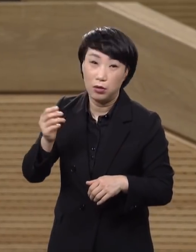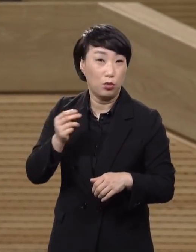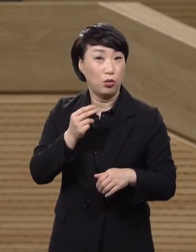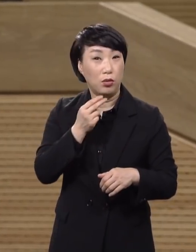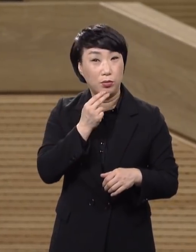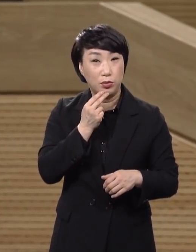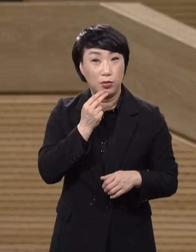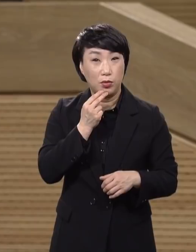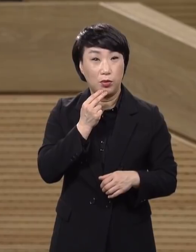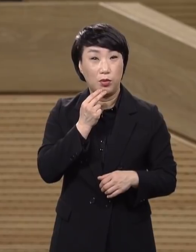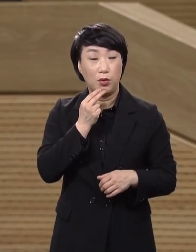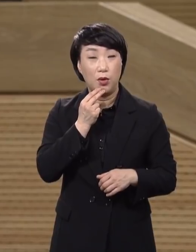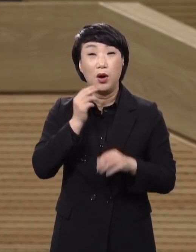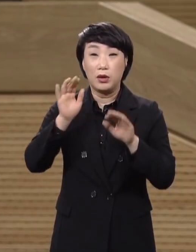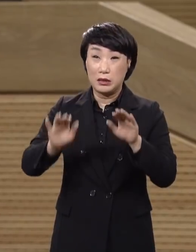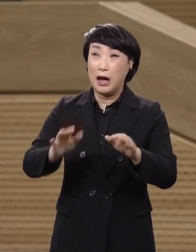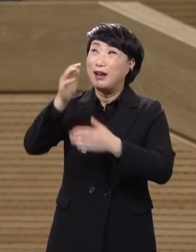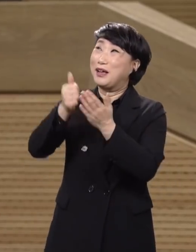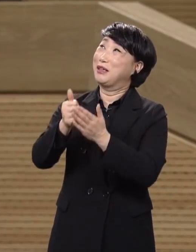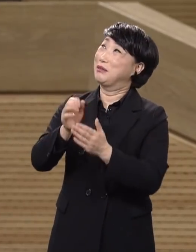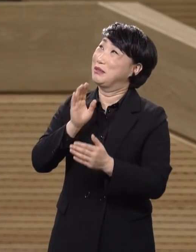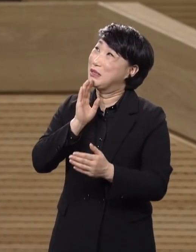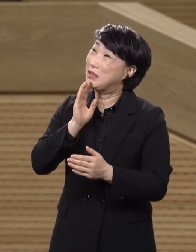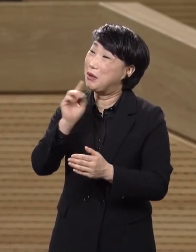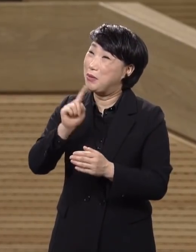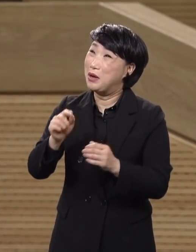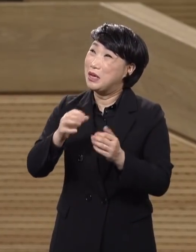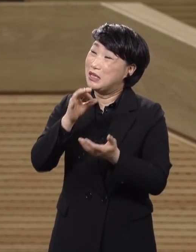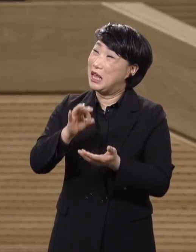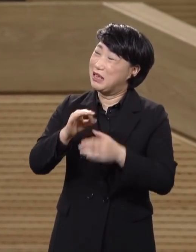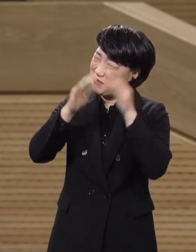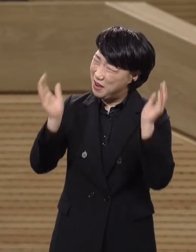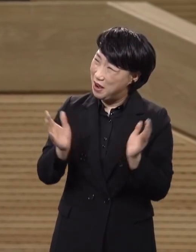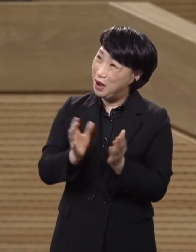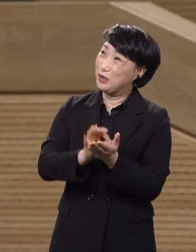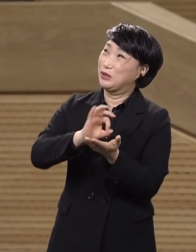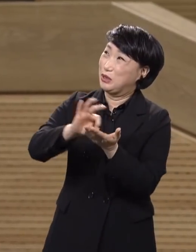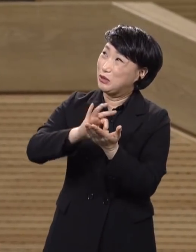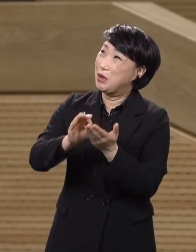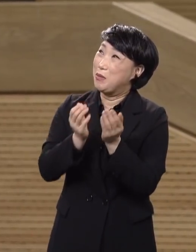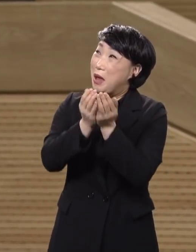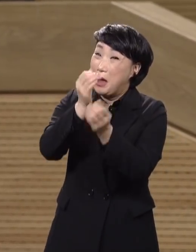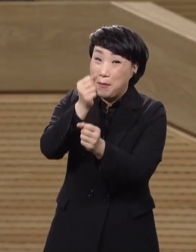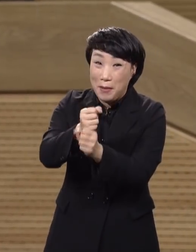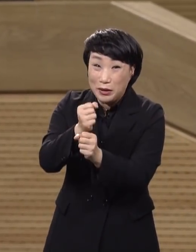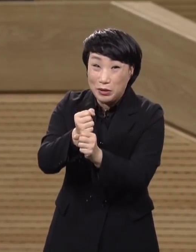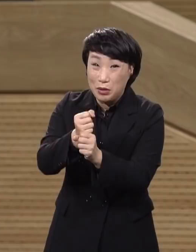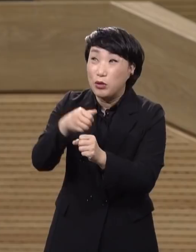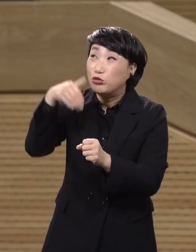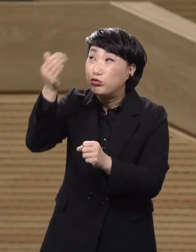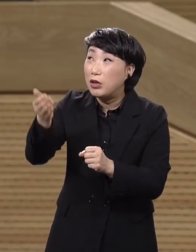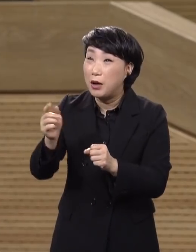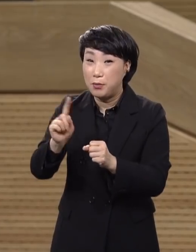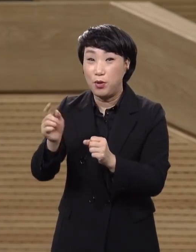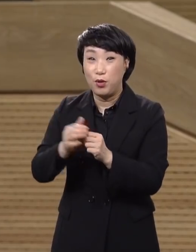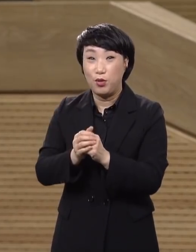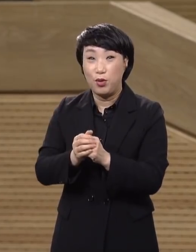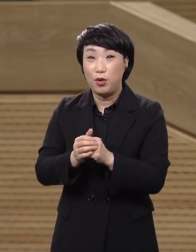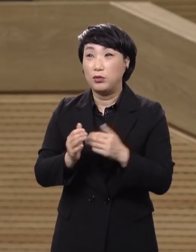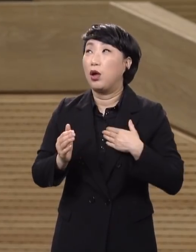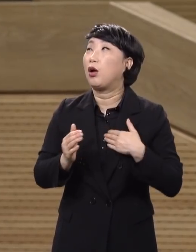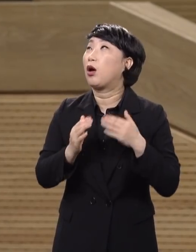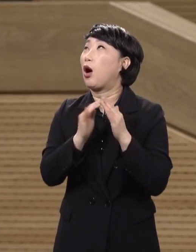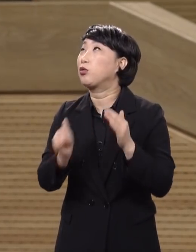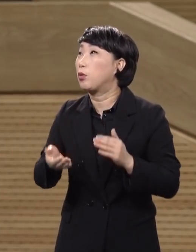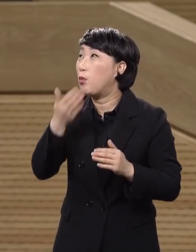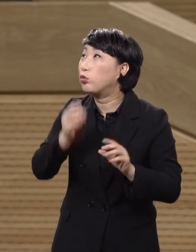물어봐. 하나님 진짜 이 전 재산을 다 들여서 방주된 다음에 그 다음에 우리